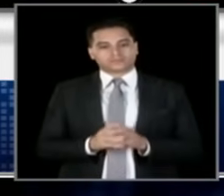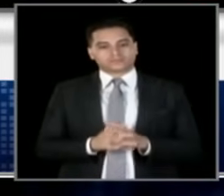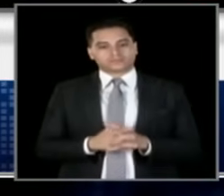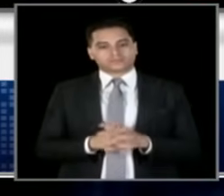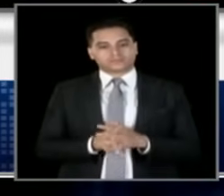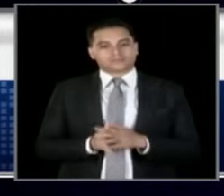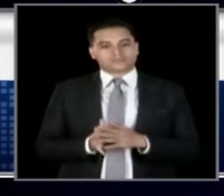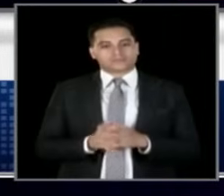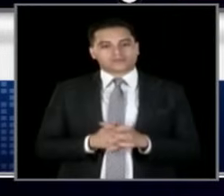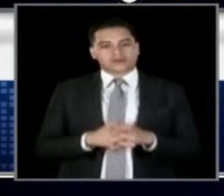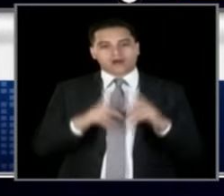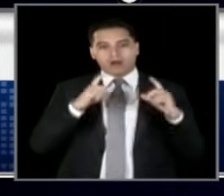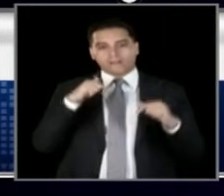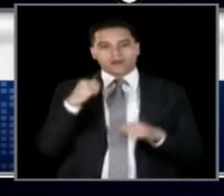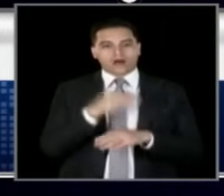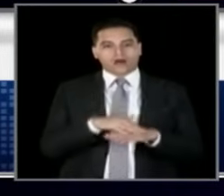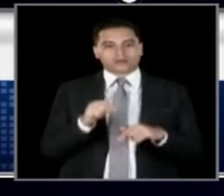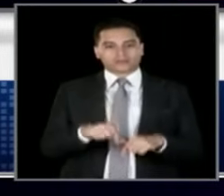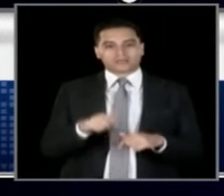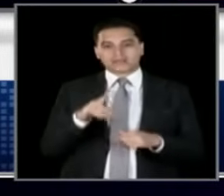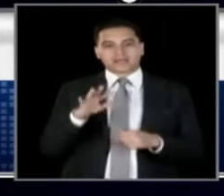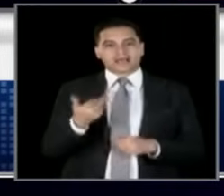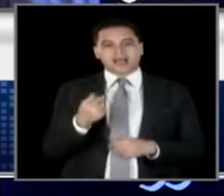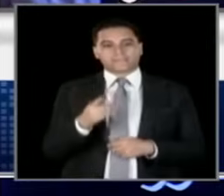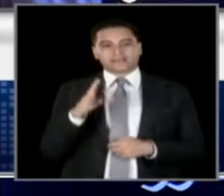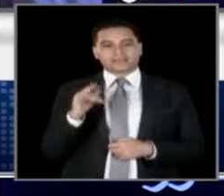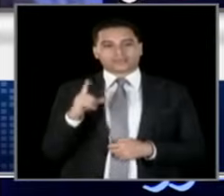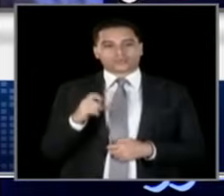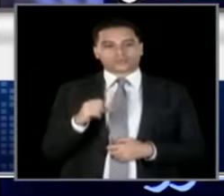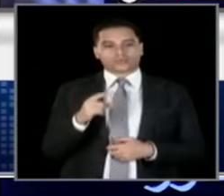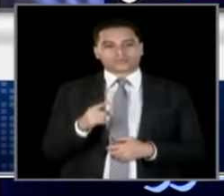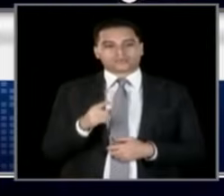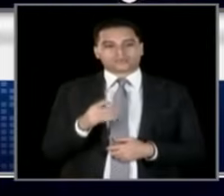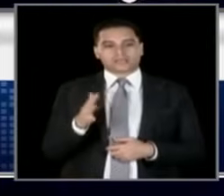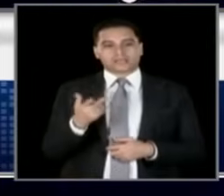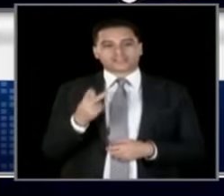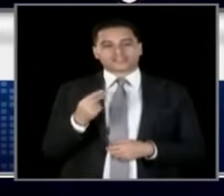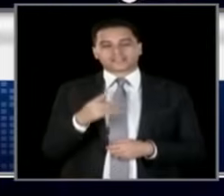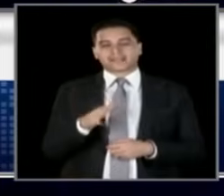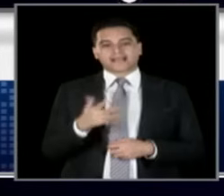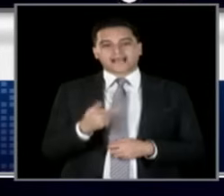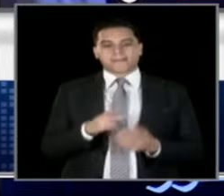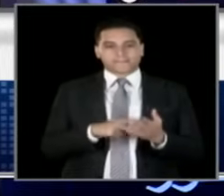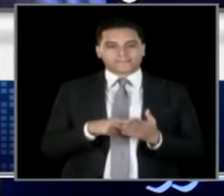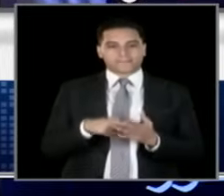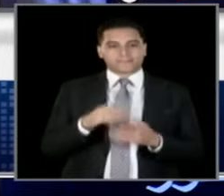قمر الأرض أنت كام يا كرولوس؟ 20 طب ليه؟ ليه بتاخد